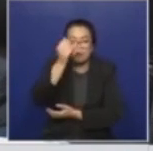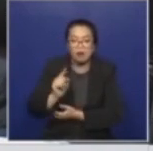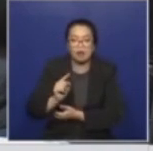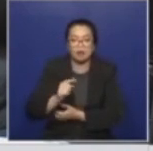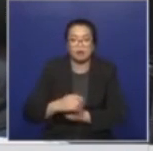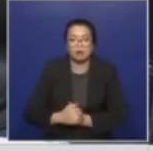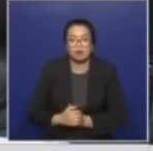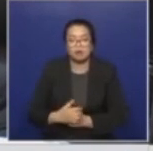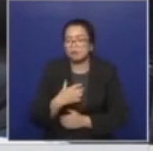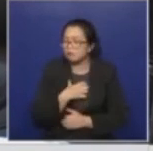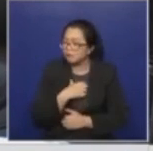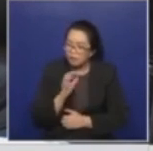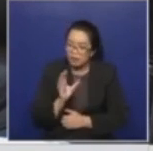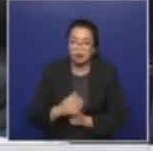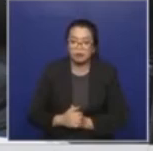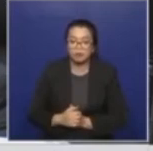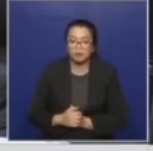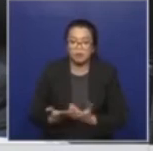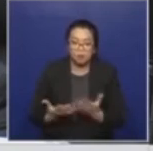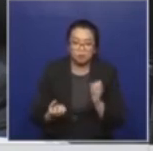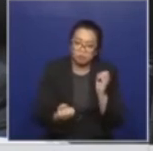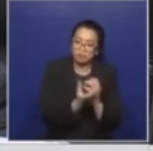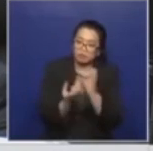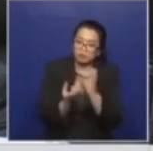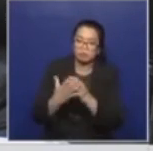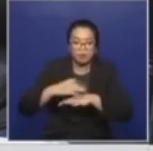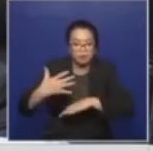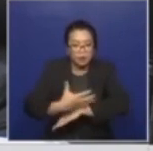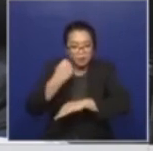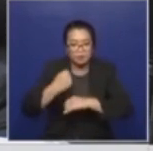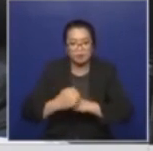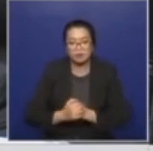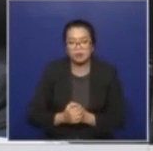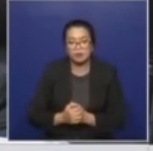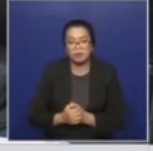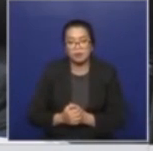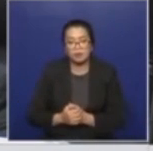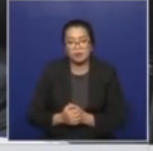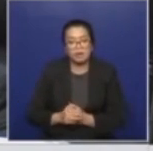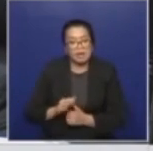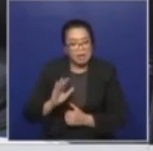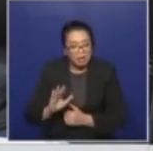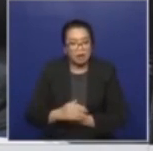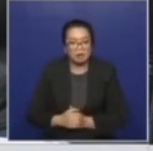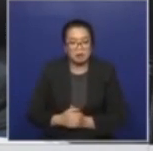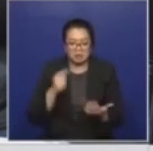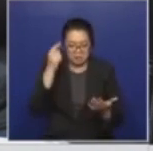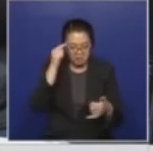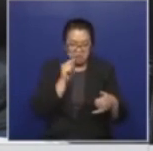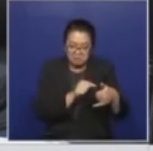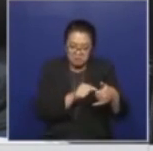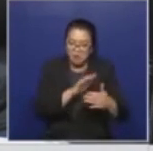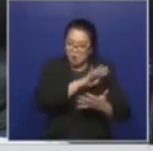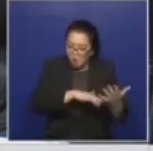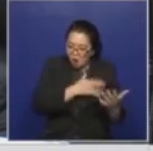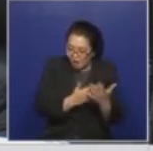อย่าให้มันเกิดขึ้นครับโดยเฉพาะเหตุการณ์ความรุนแรงทางการเมืองอย่าได้เป็นเหมือนที่ท่านวางแผนเอาไว้ถ้